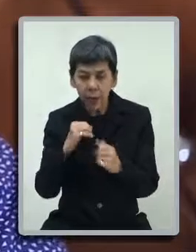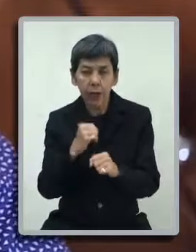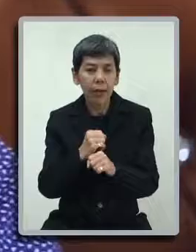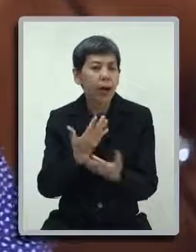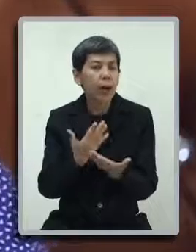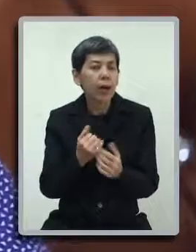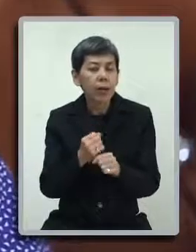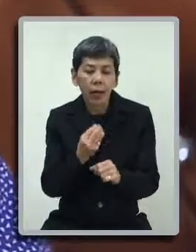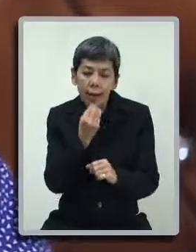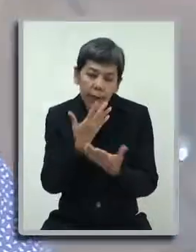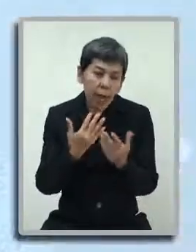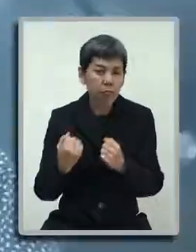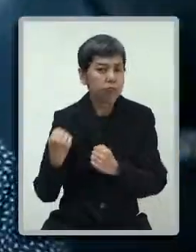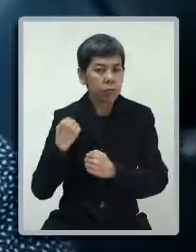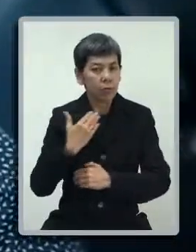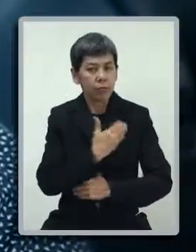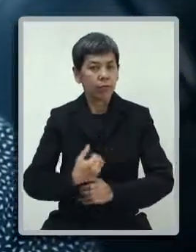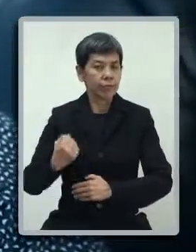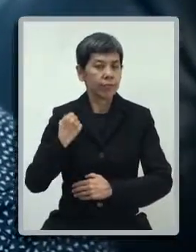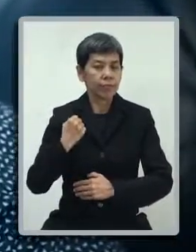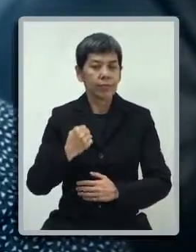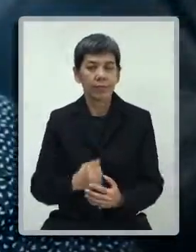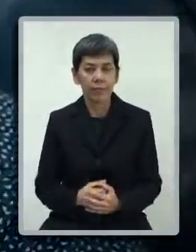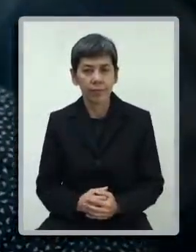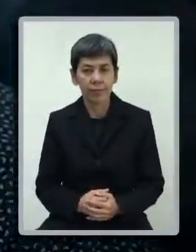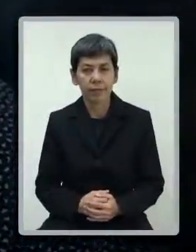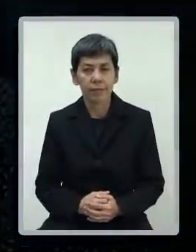องของเครื่องสำอางอาหารเสริม